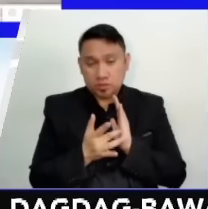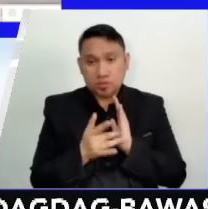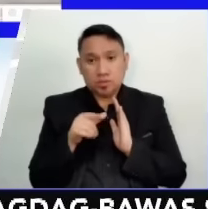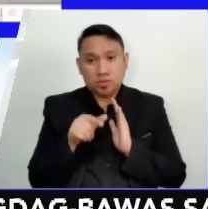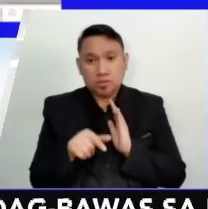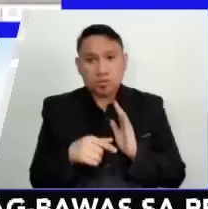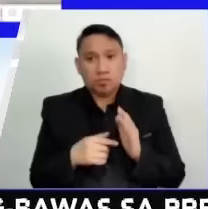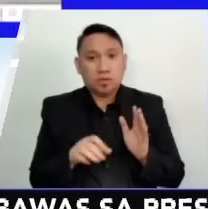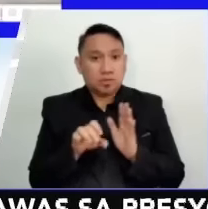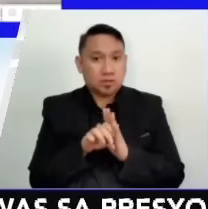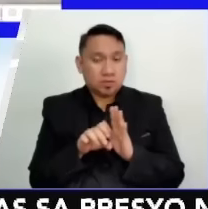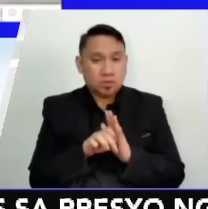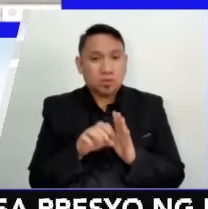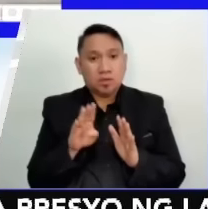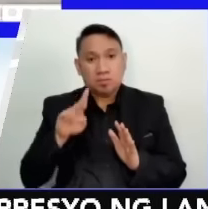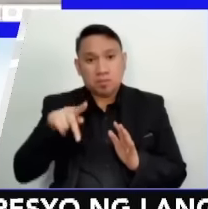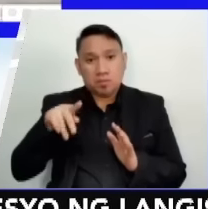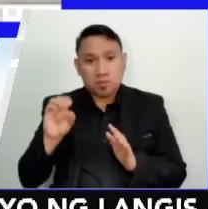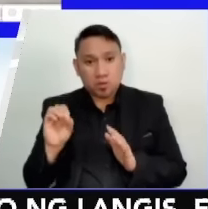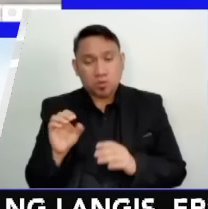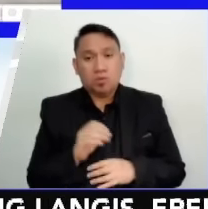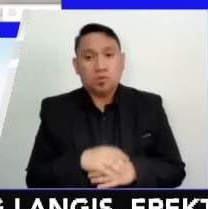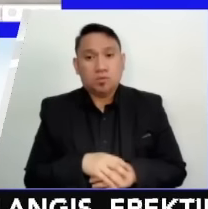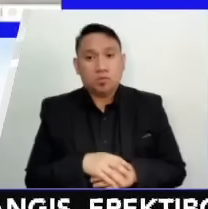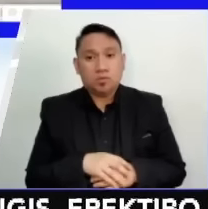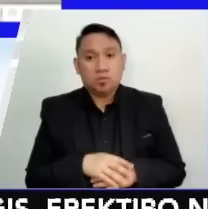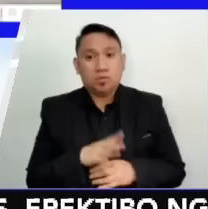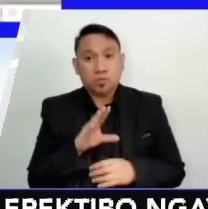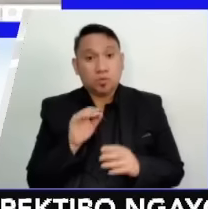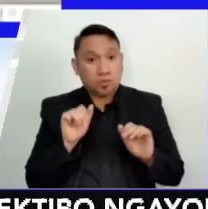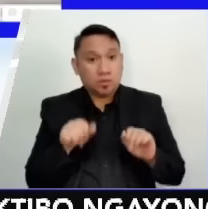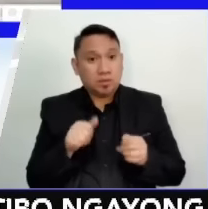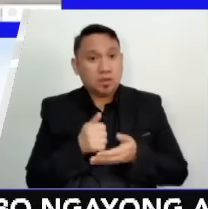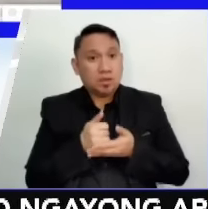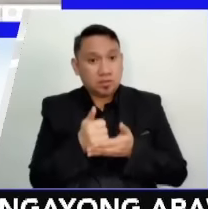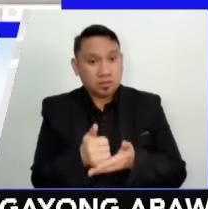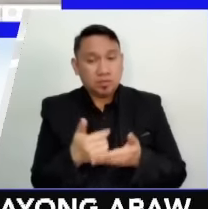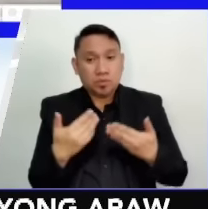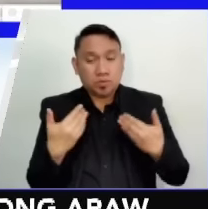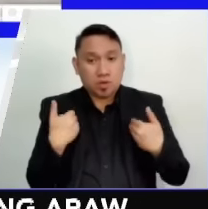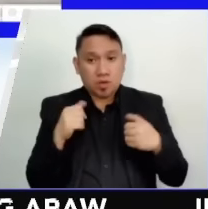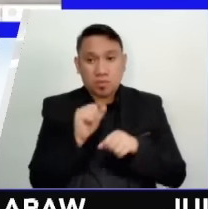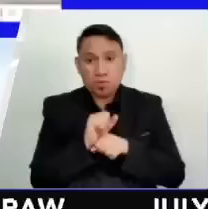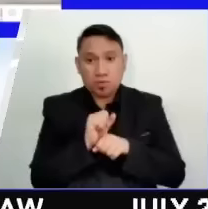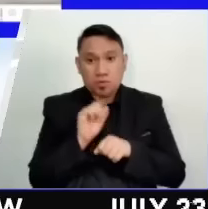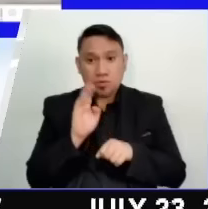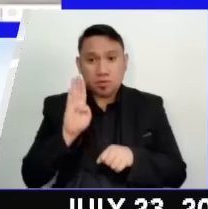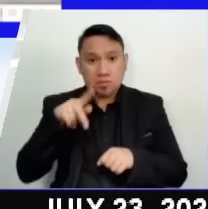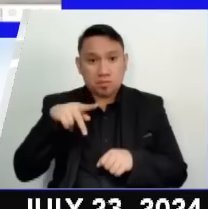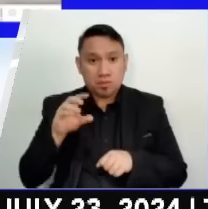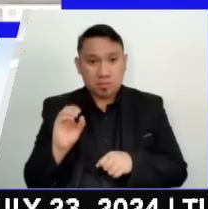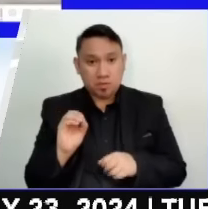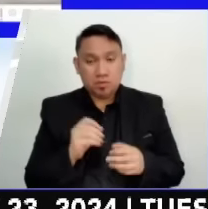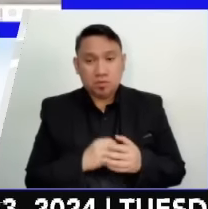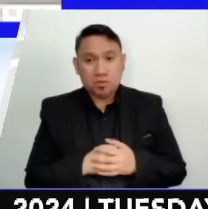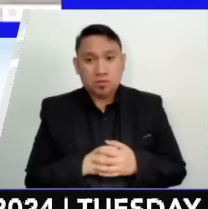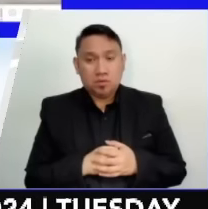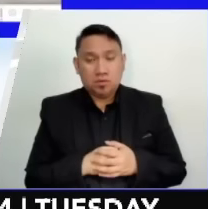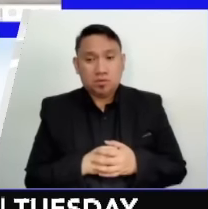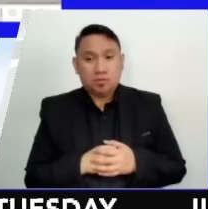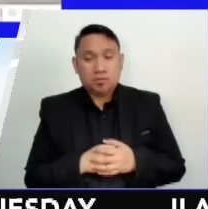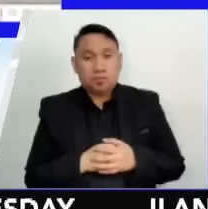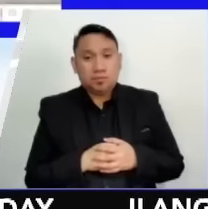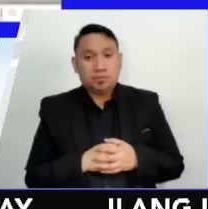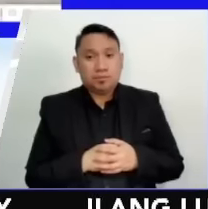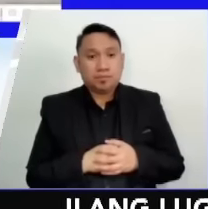ng bpo ah para matulungan sila makakuha ng trabaho sa bpo ah ang ah ang mga